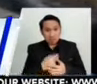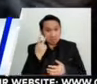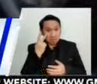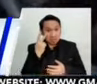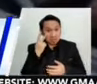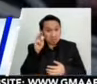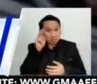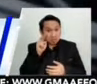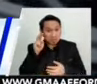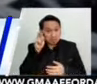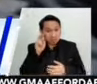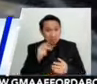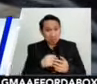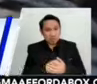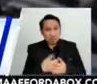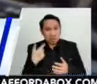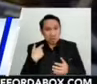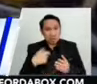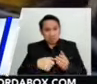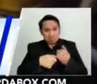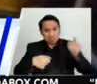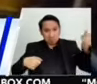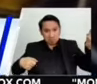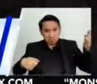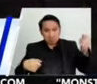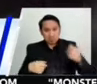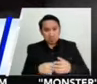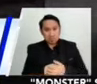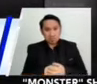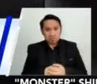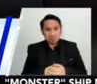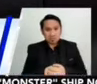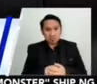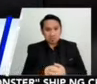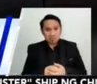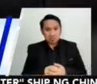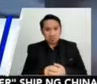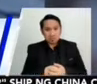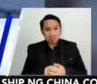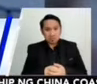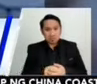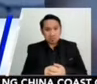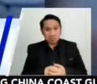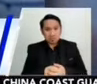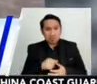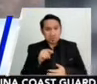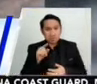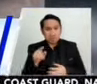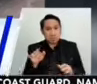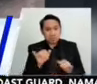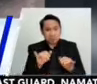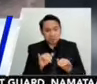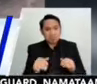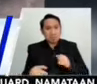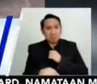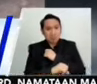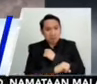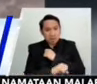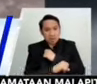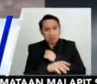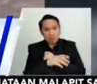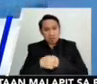CCG ng Palakol at iba pang matatala sa bagay sa mga sundalong Pinoy. Gayun din ang pagtitirgas, pagnanakaw at pagbutas sa inflatable